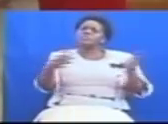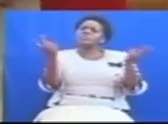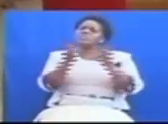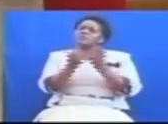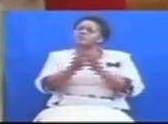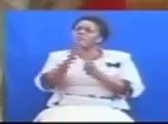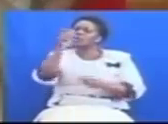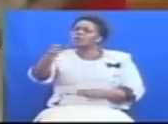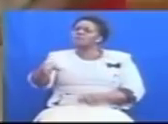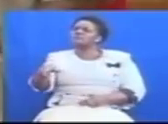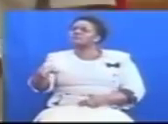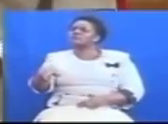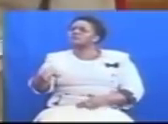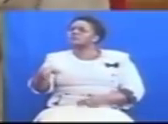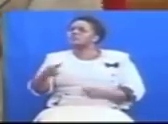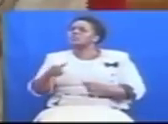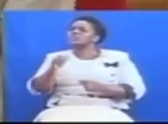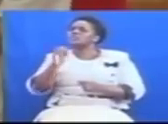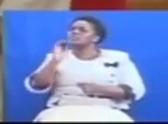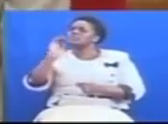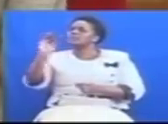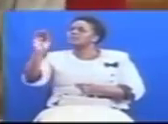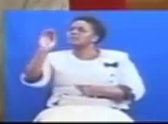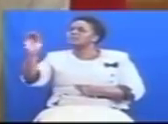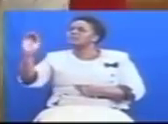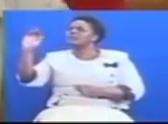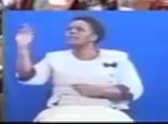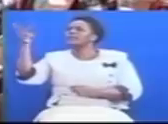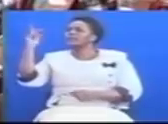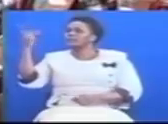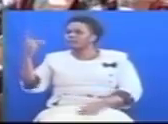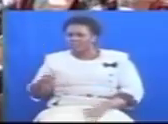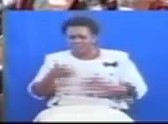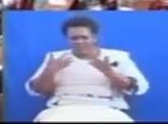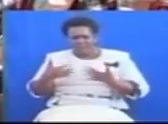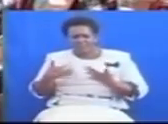faida ya Wazanzibari kuwa ndani ya muungano? Nakushukuru.